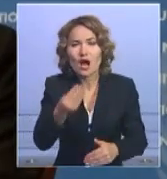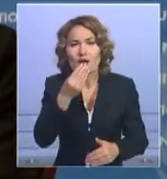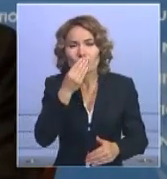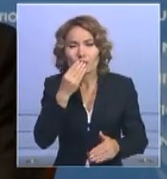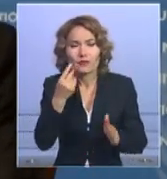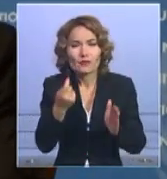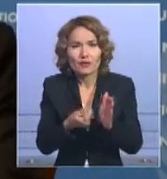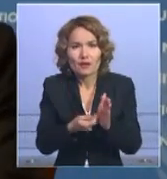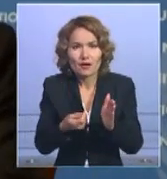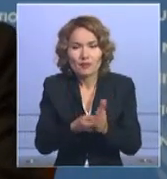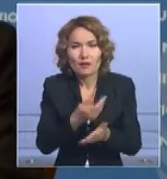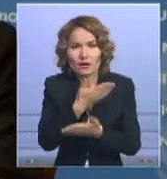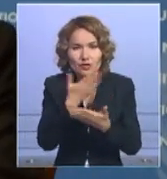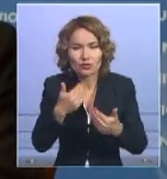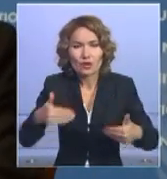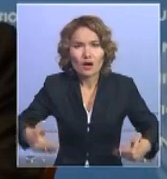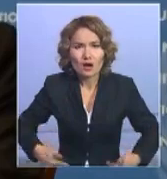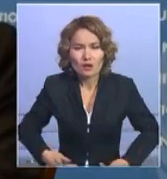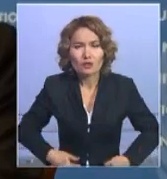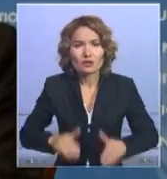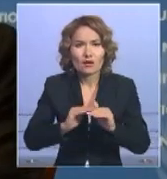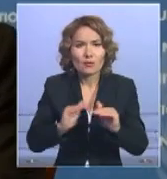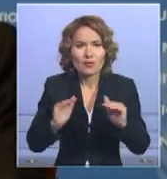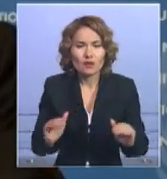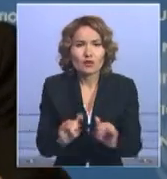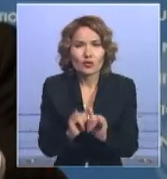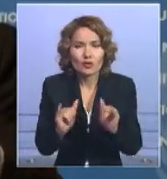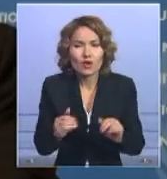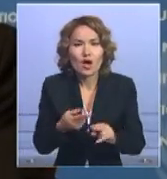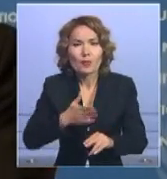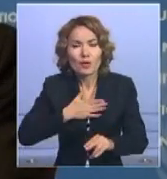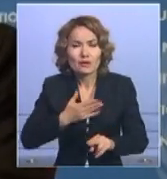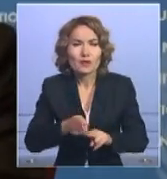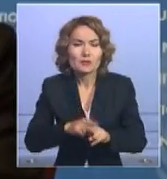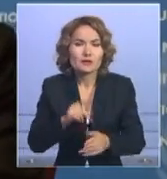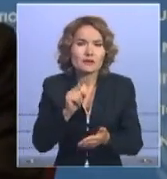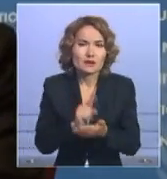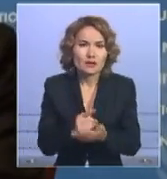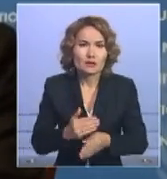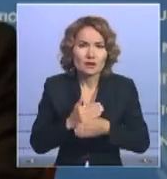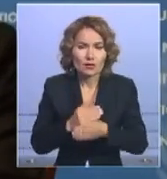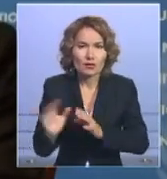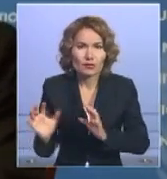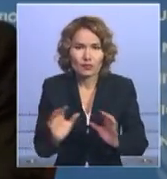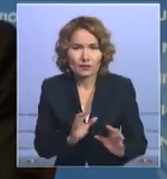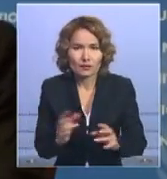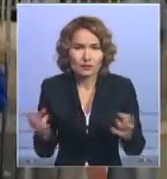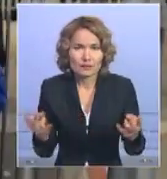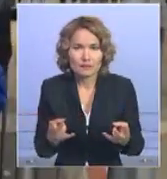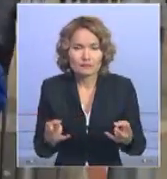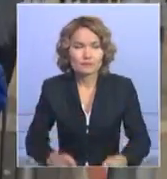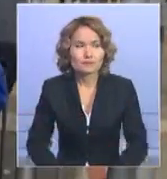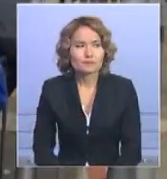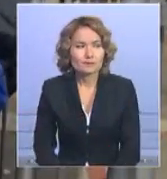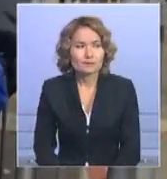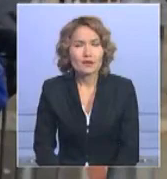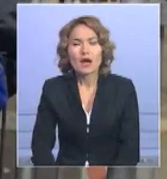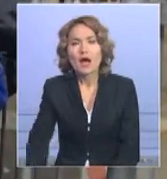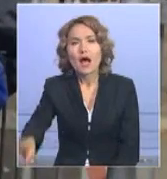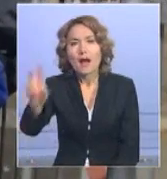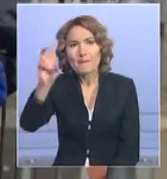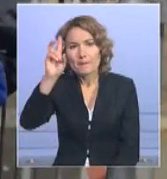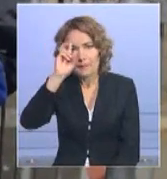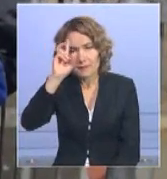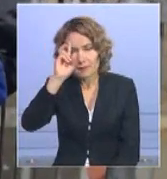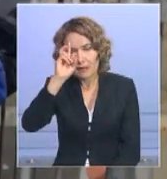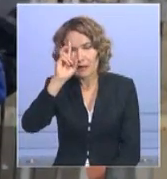Бала босқындарда отбасыларына қосылуға, немесе сәбиге қол жетпей жүрген жандарға табыстауға көмектесуіміз керек. ЮНИСЕФ берген